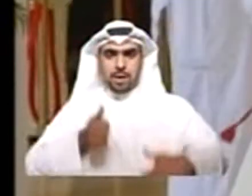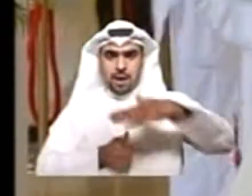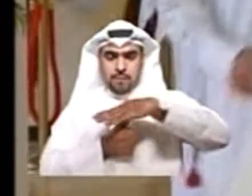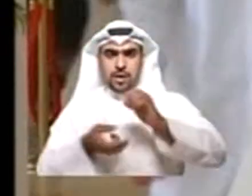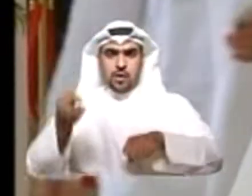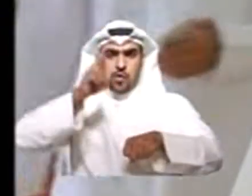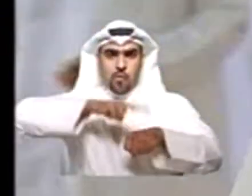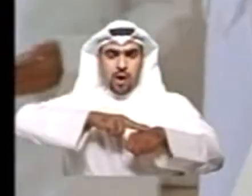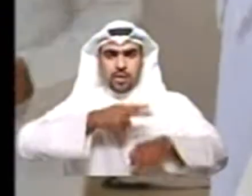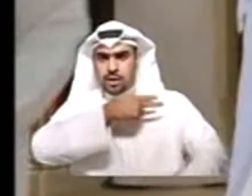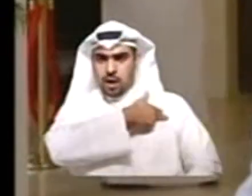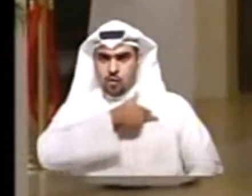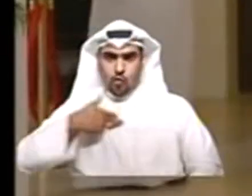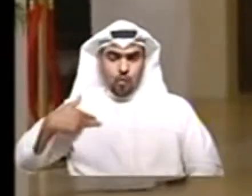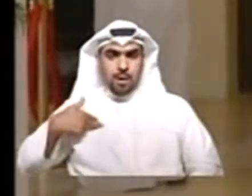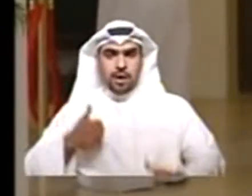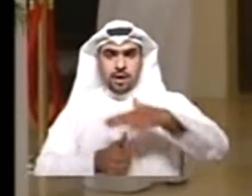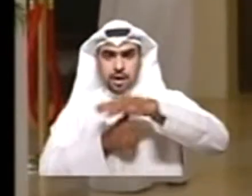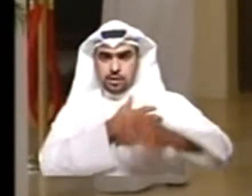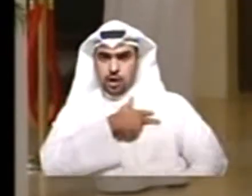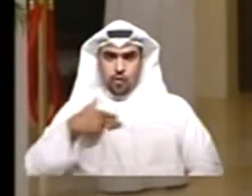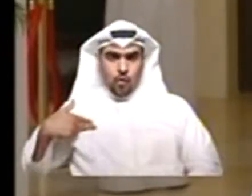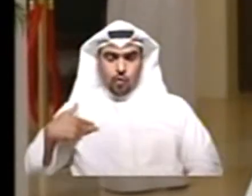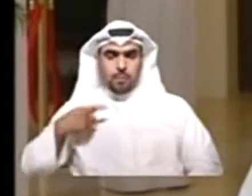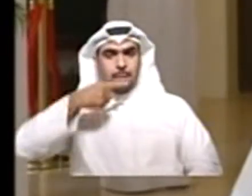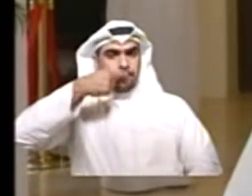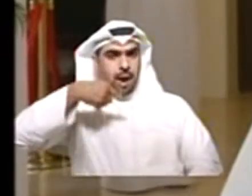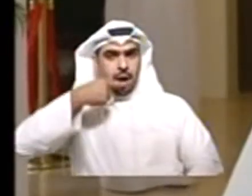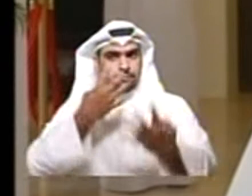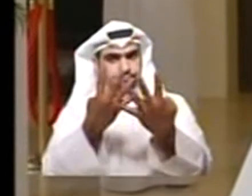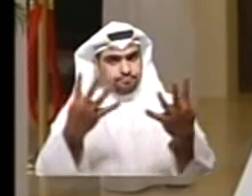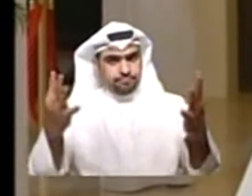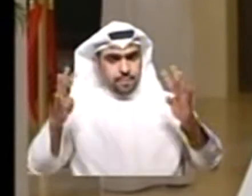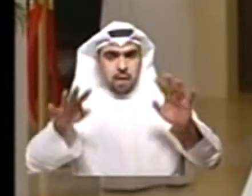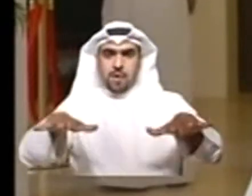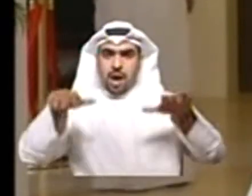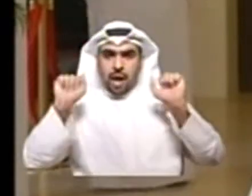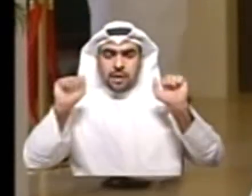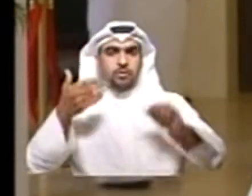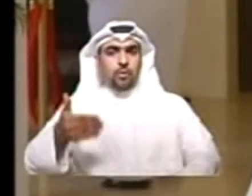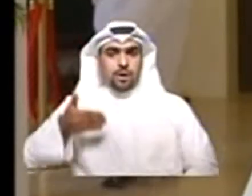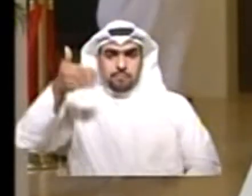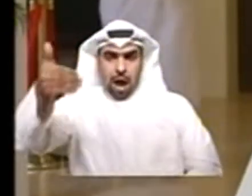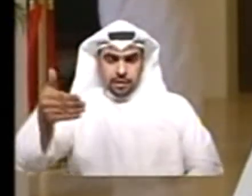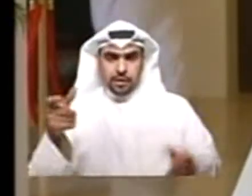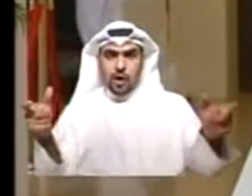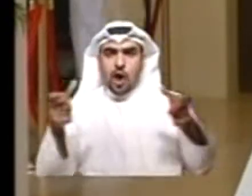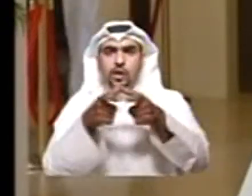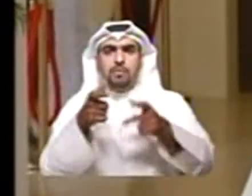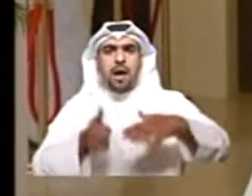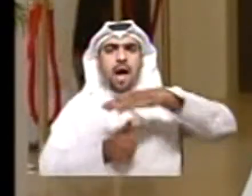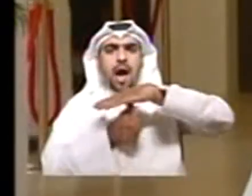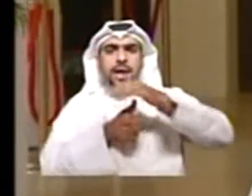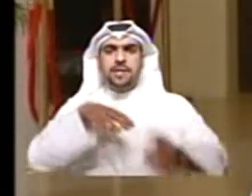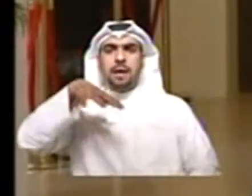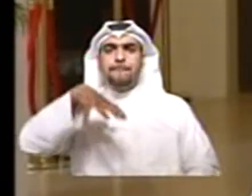التنفيذية لسمو رئيس مجلس الوزراء الشيخ جابر المبارك الصباح. نعم. بعد ذلك كان هناك اجتماع لسمو أمير البلاد حفظ الله